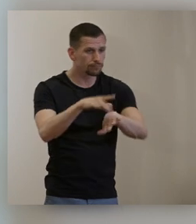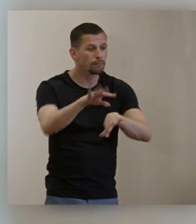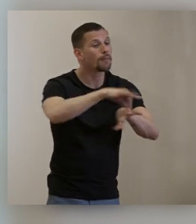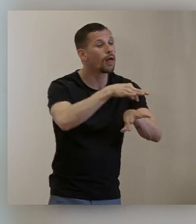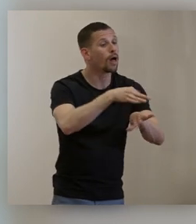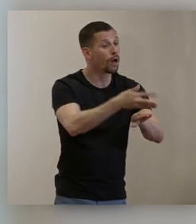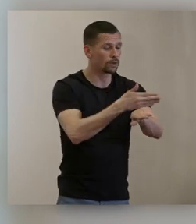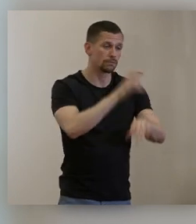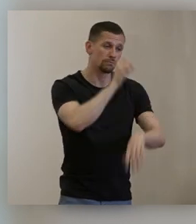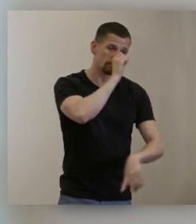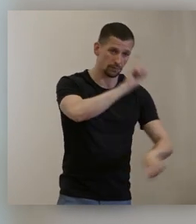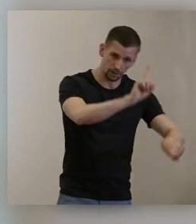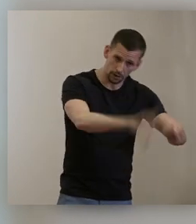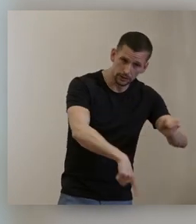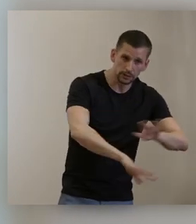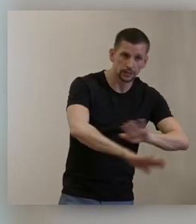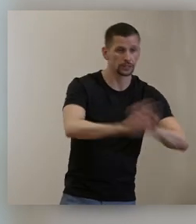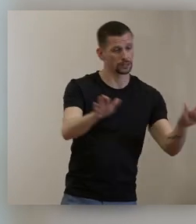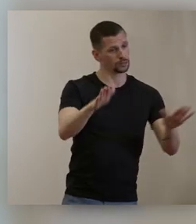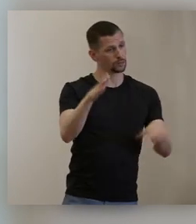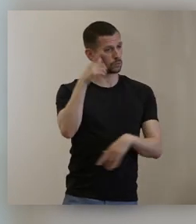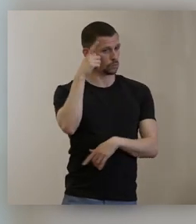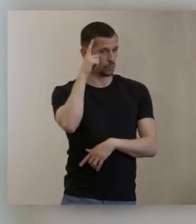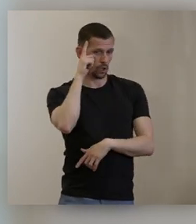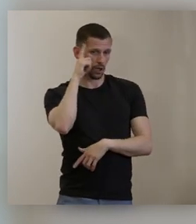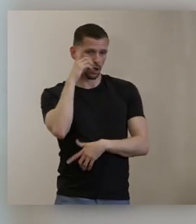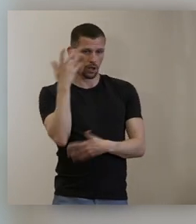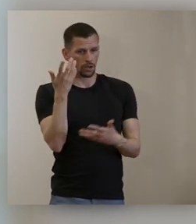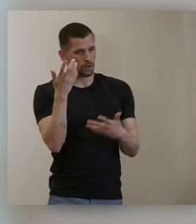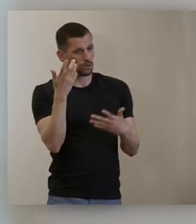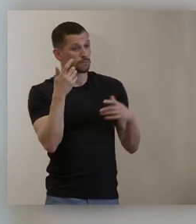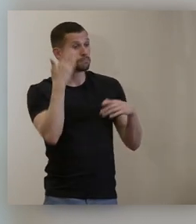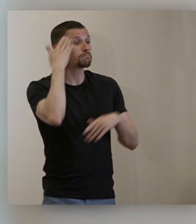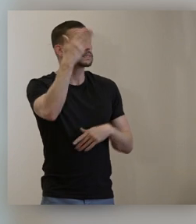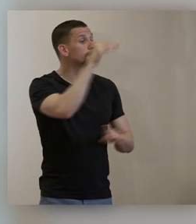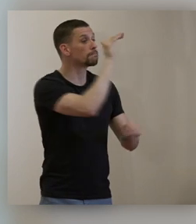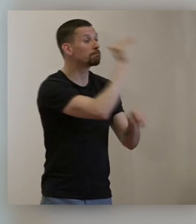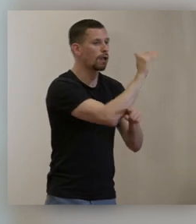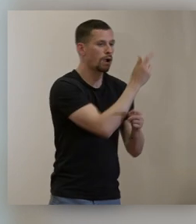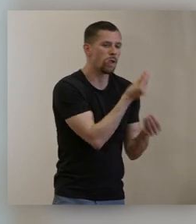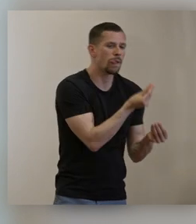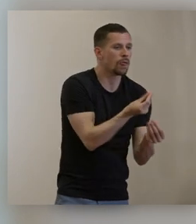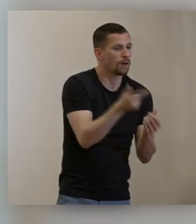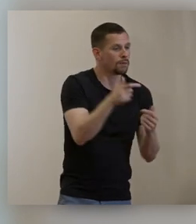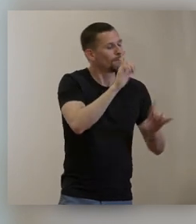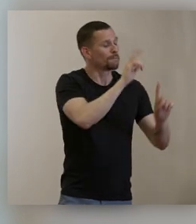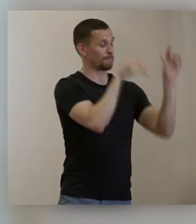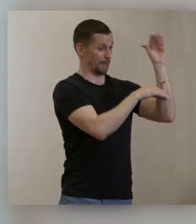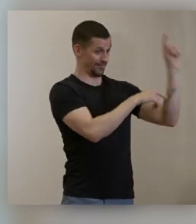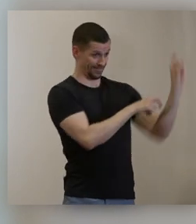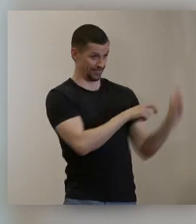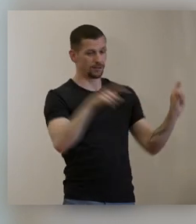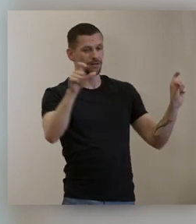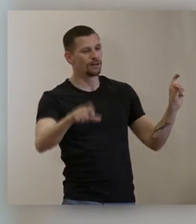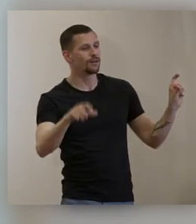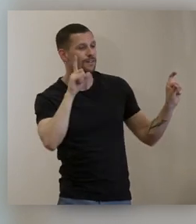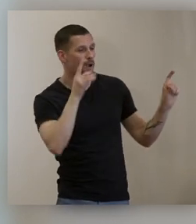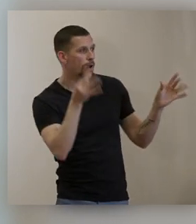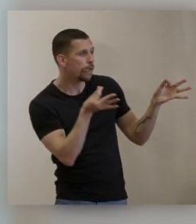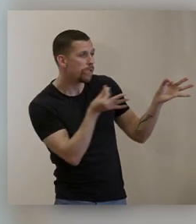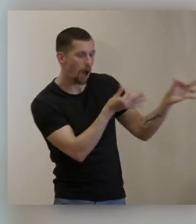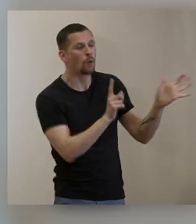qui est très important, et donc qui reste une solution pour essayer. Donc là, Debré